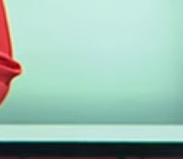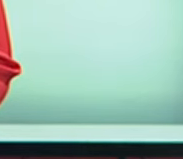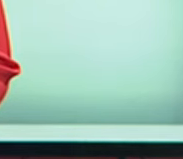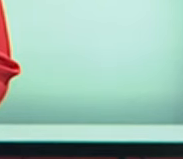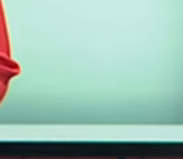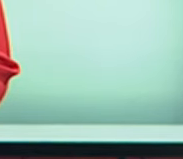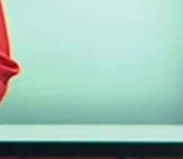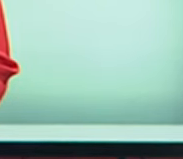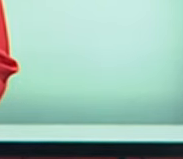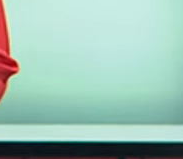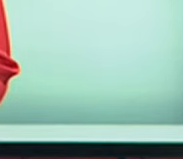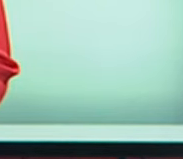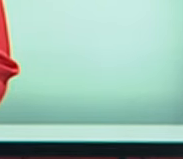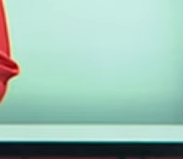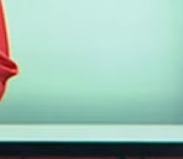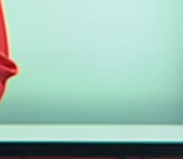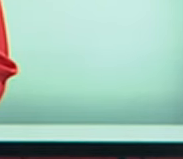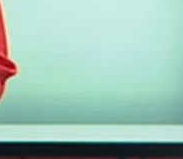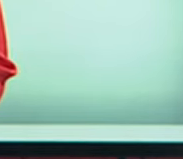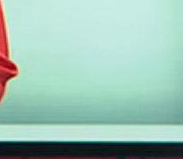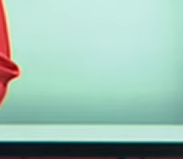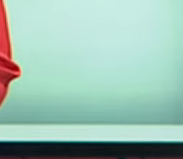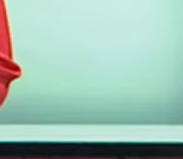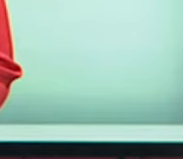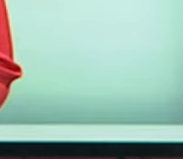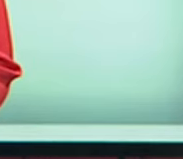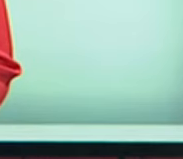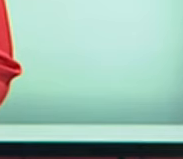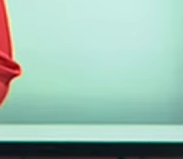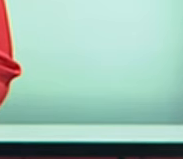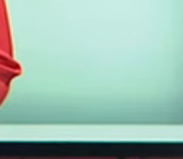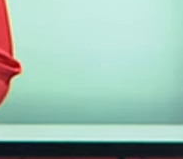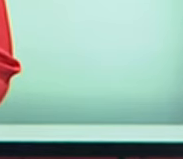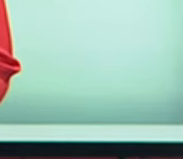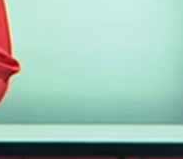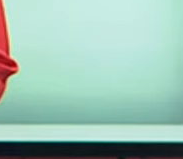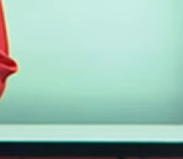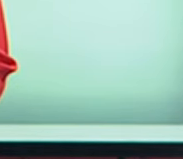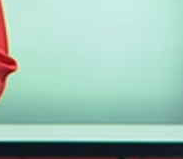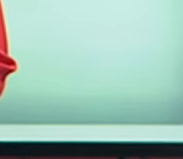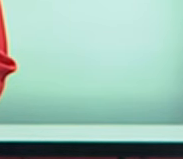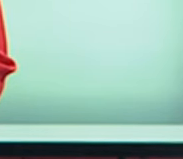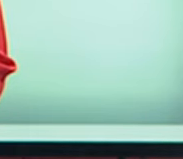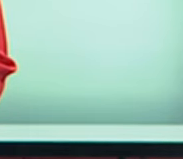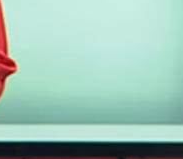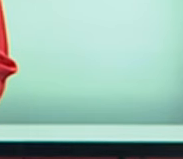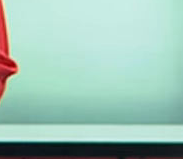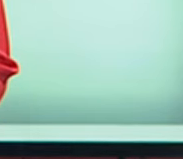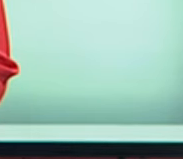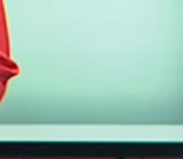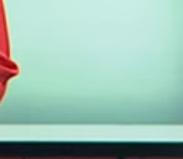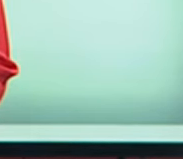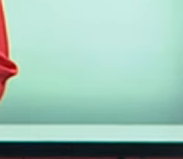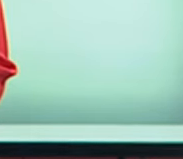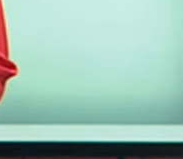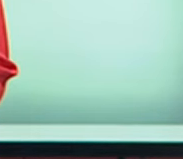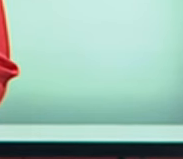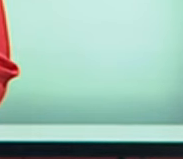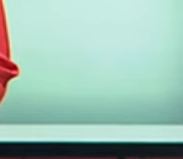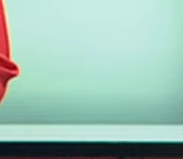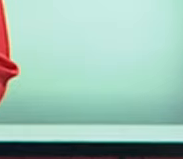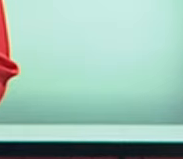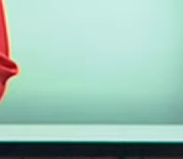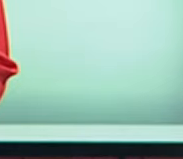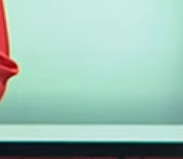maandamano, ingawa amesema kuwa msimamo huo haukuwa wake binafsi. Duale amepigwa msasa na wabunge pamoja na mawaziri